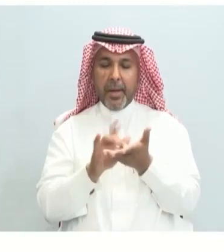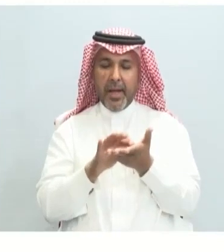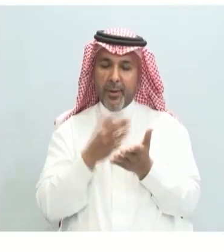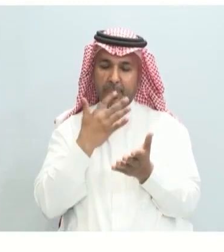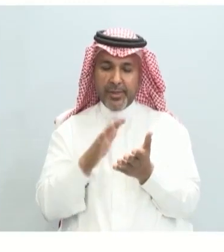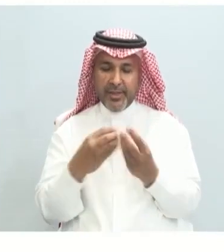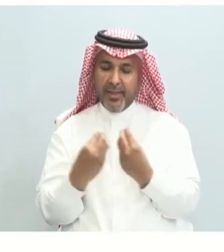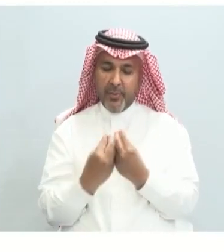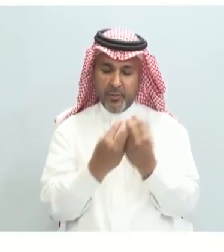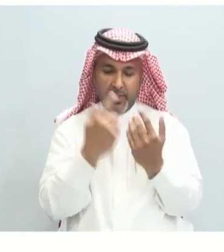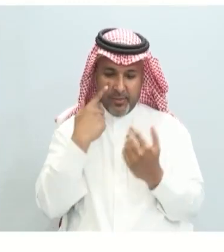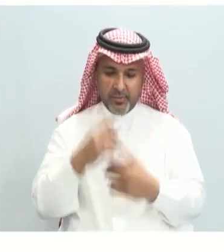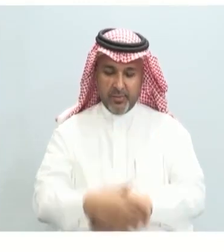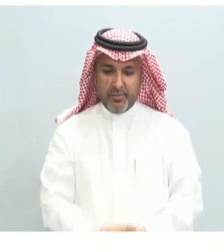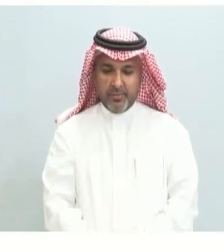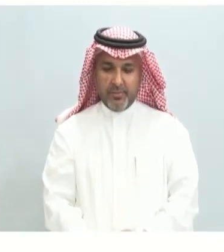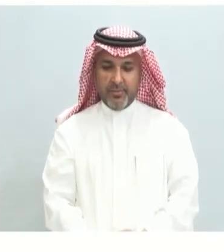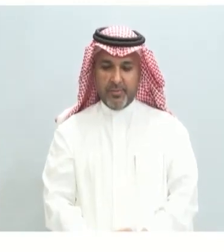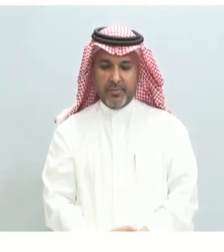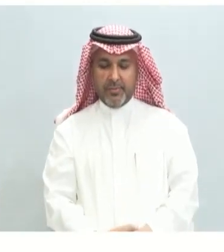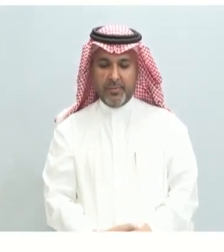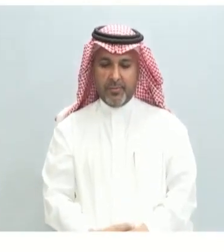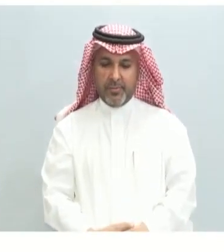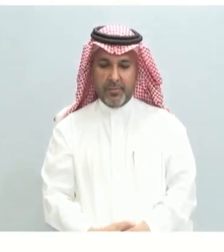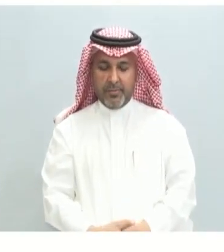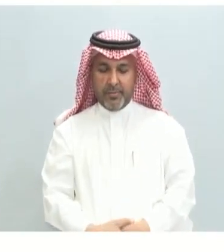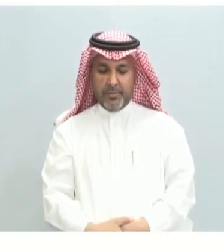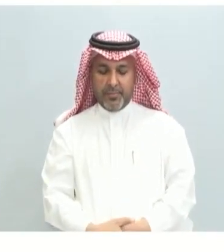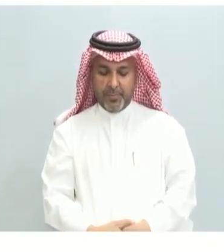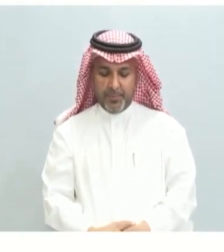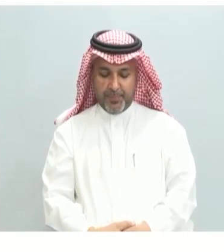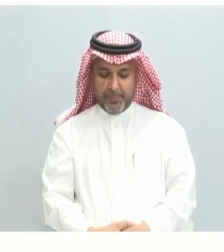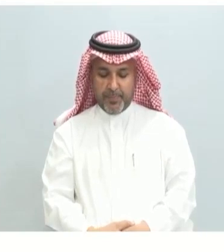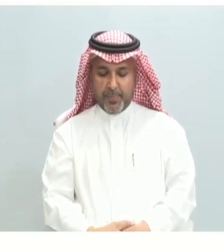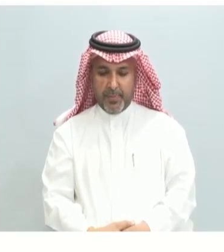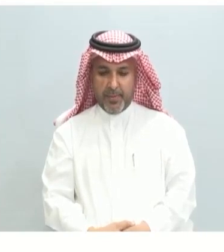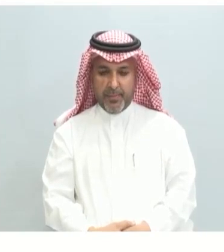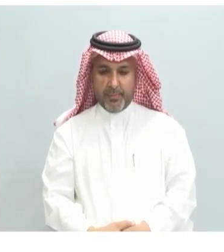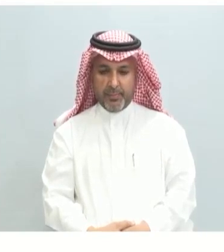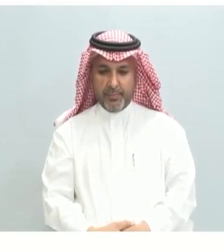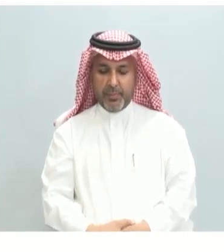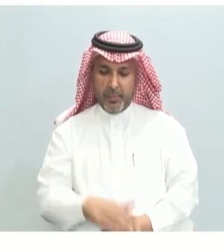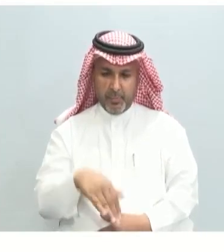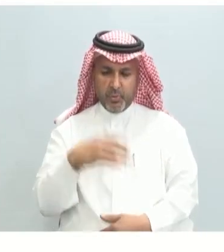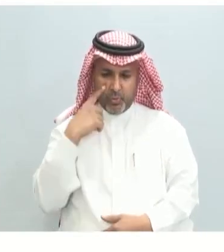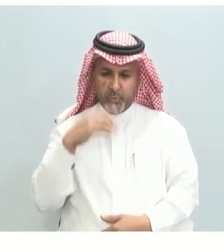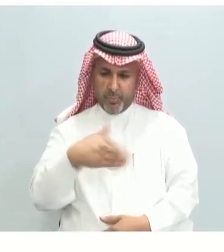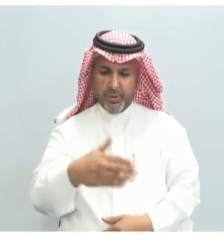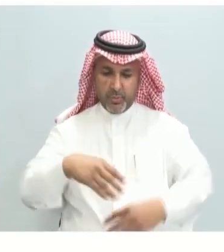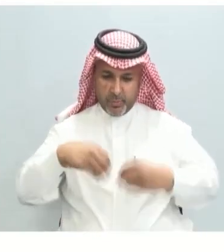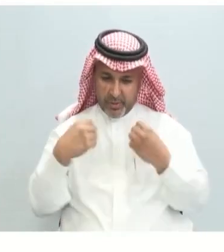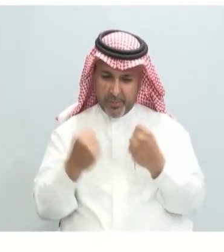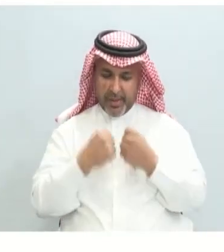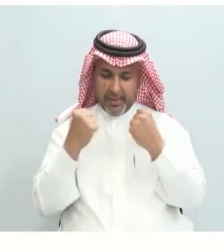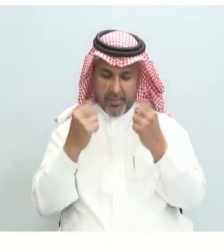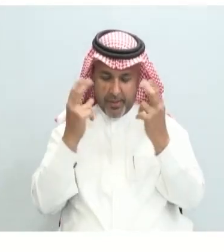في اجراء الحسابات المعقده فاليوم راح نشوف يعني مثل هذه الامثله طبعا تعلمنا حاله